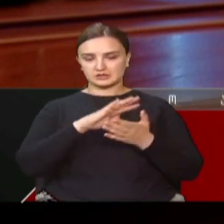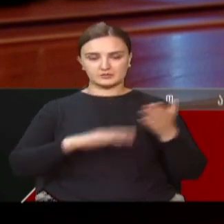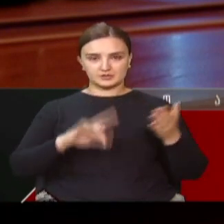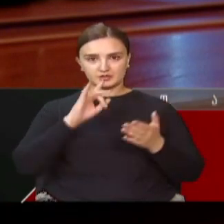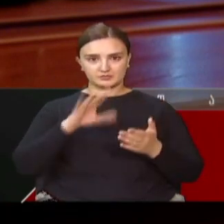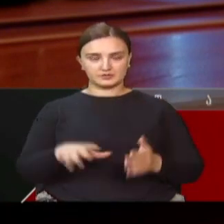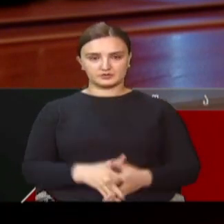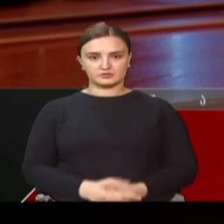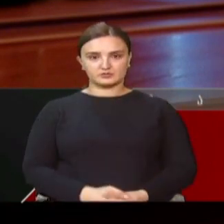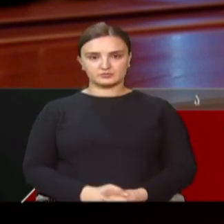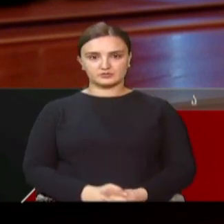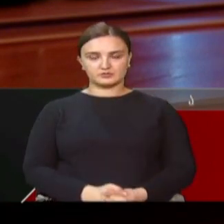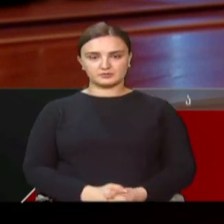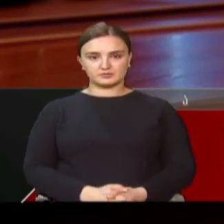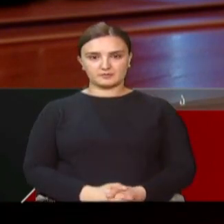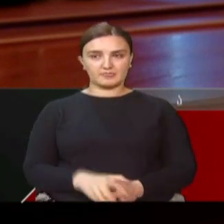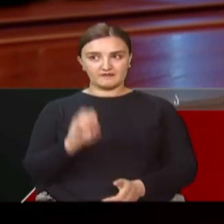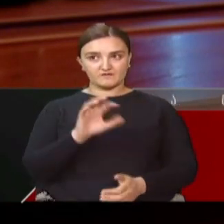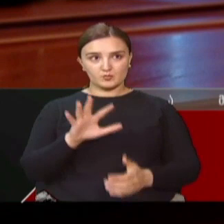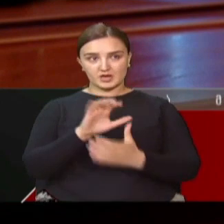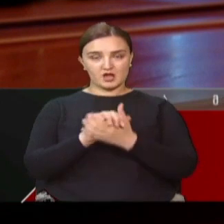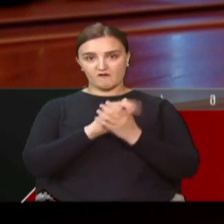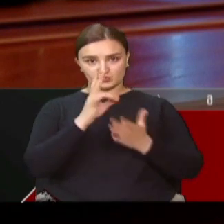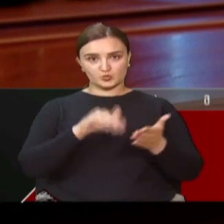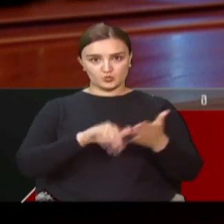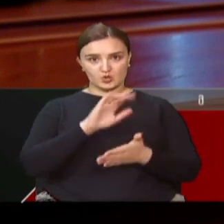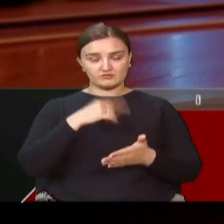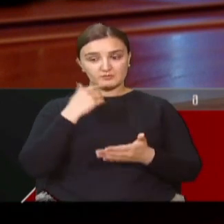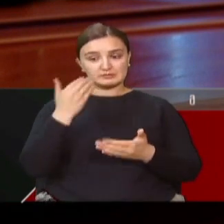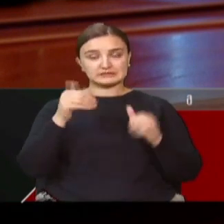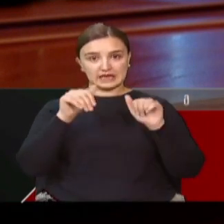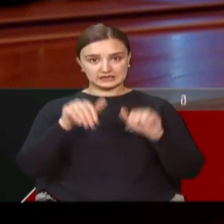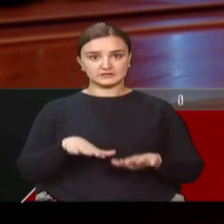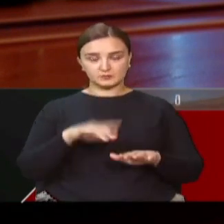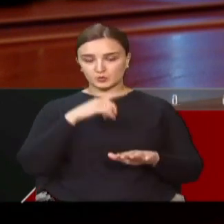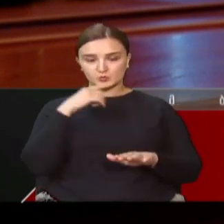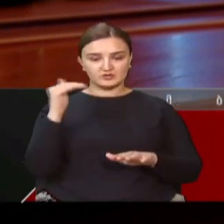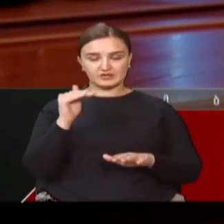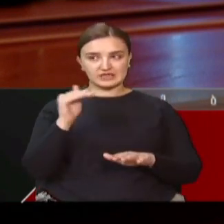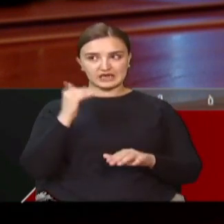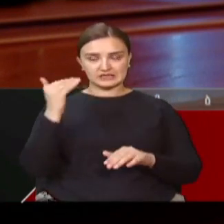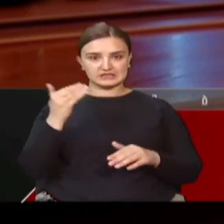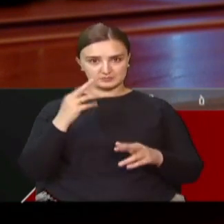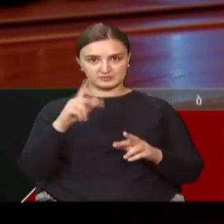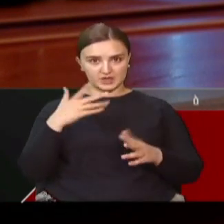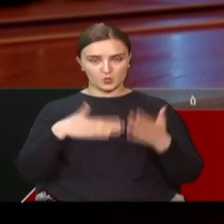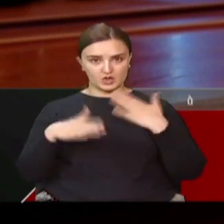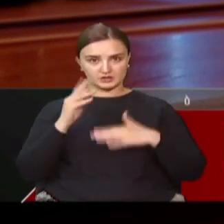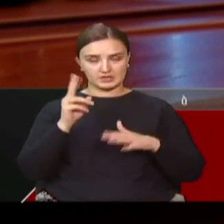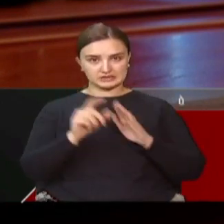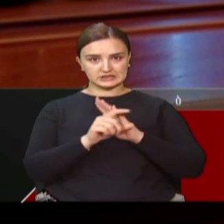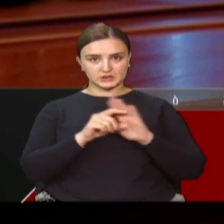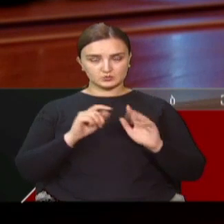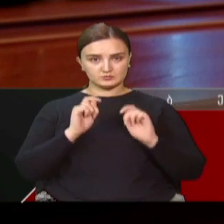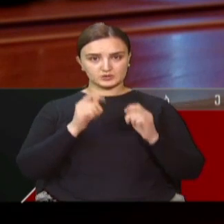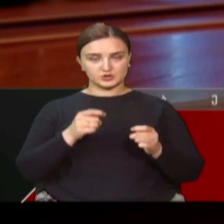ის, რომ კანდიდატის სტატუსზე უარი თქოს ევროკავშირმა? ევროკავშირის გადაწყვეტილება Rusetis Federatsias, gauhardeba, ru kandidati statusi